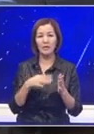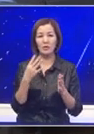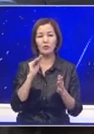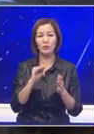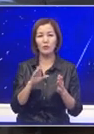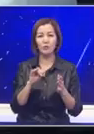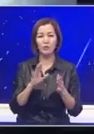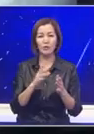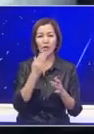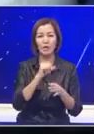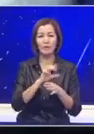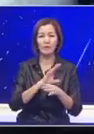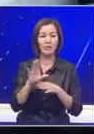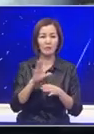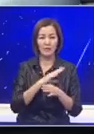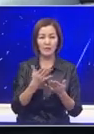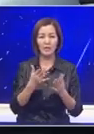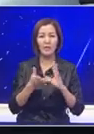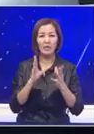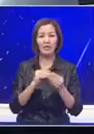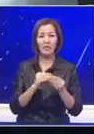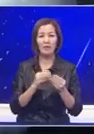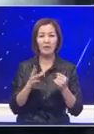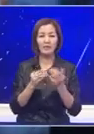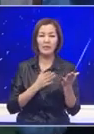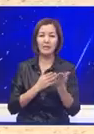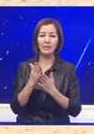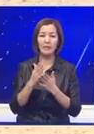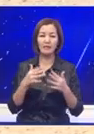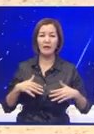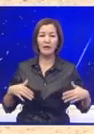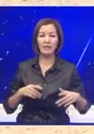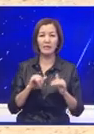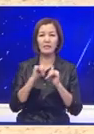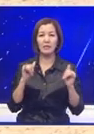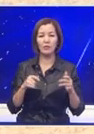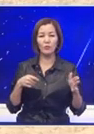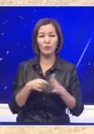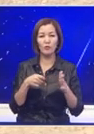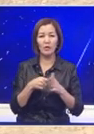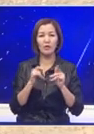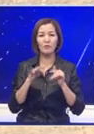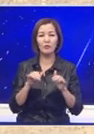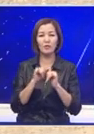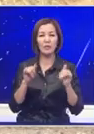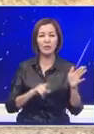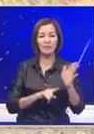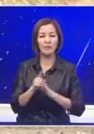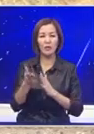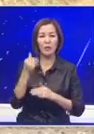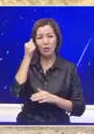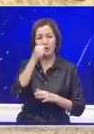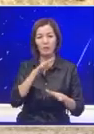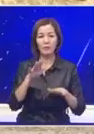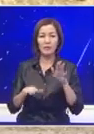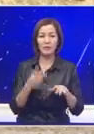тонна өнім экспортқа жіберілген. Жалпы өңірде аграрлық саладағы мал саласын арттыру бордақылау ісі де дамып жатыр. Өткен жылмен